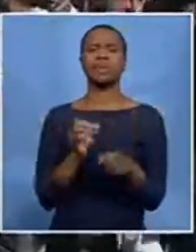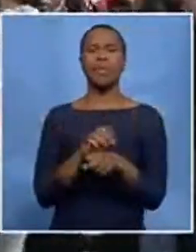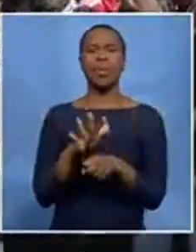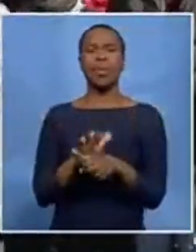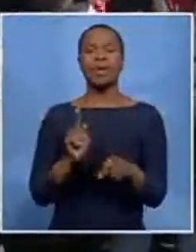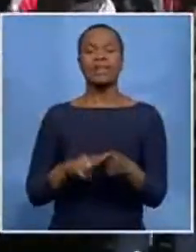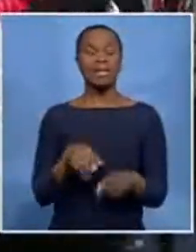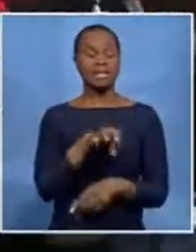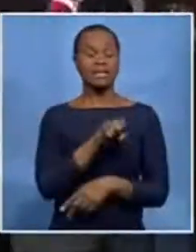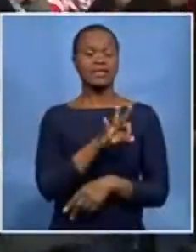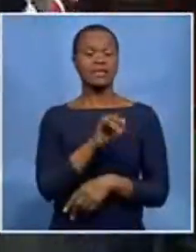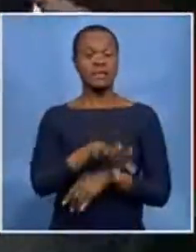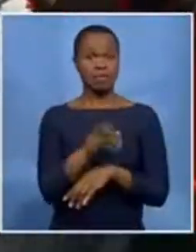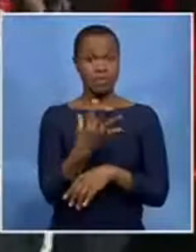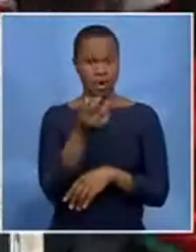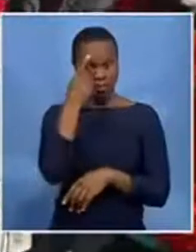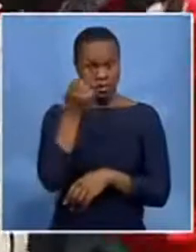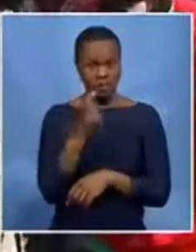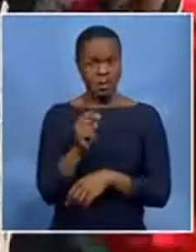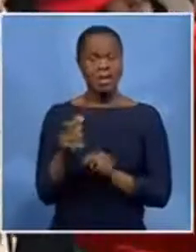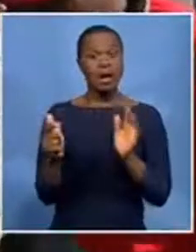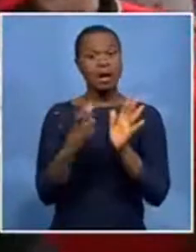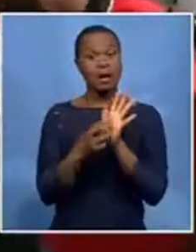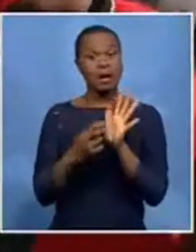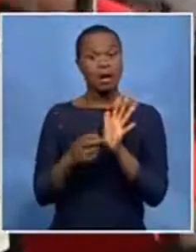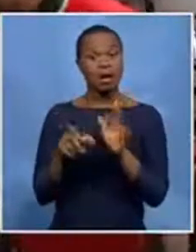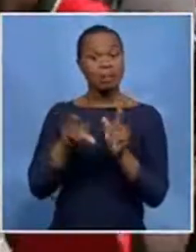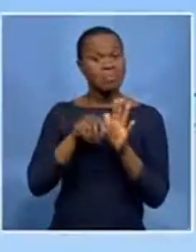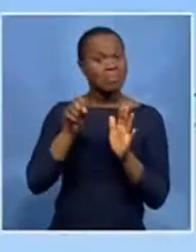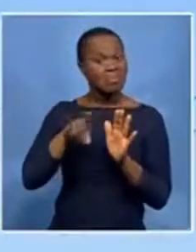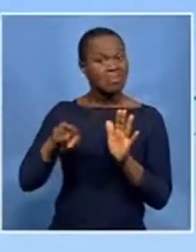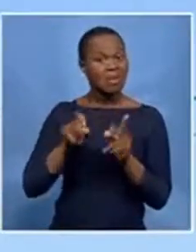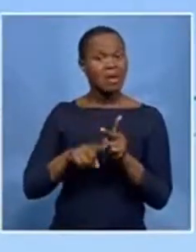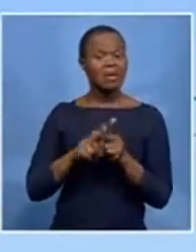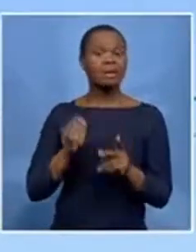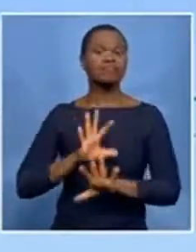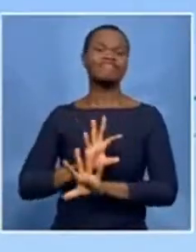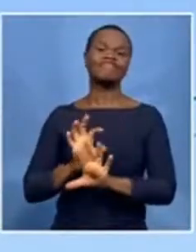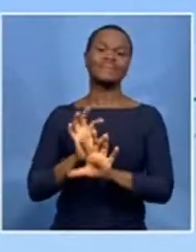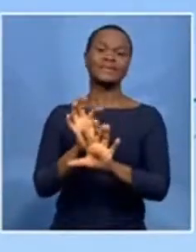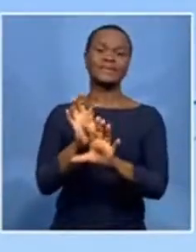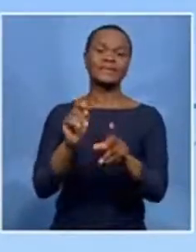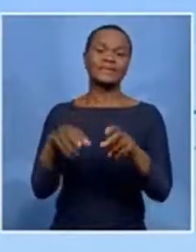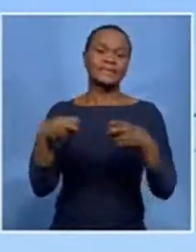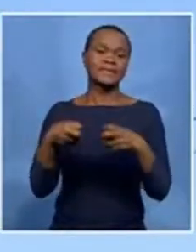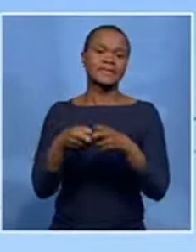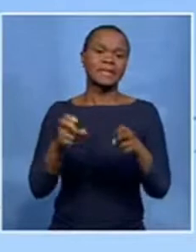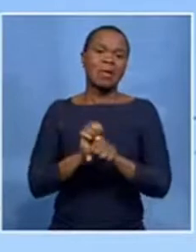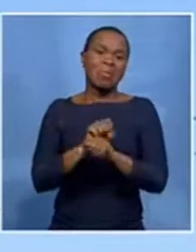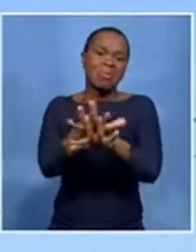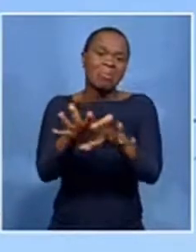eEFF eMpumalanga ikholela ukuthi kude umthetho le uphulile futhi nalomshuqi waya kusiwe lobhebhethekisa